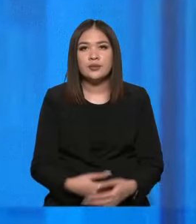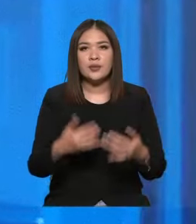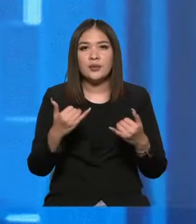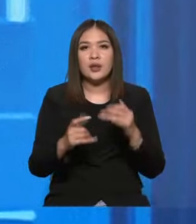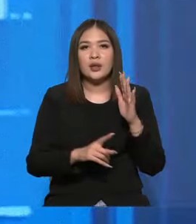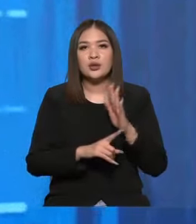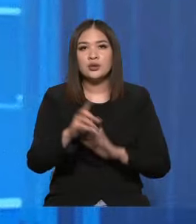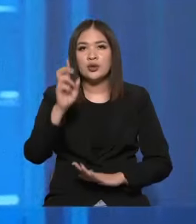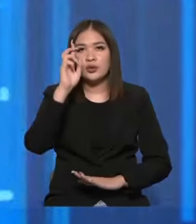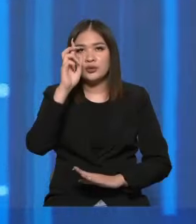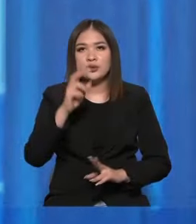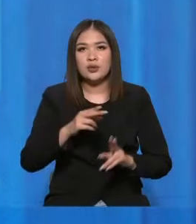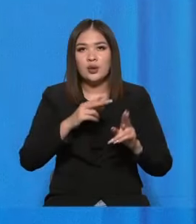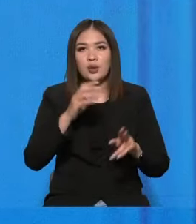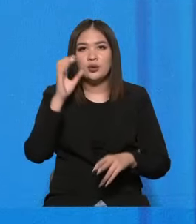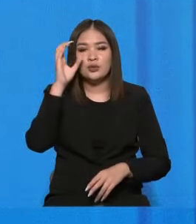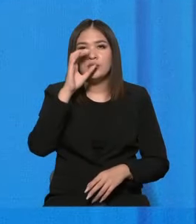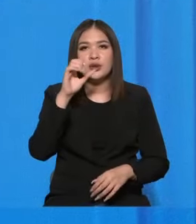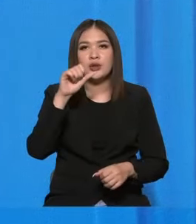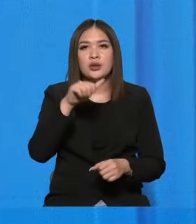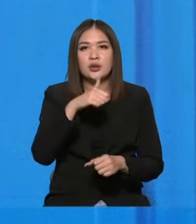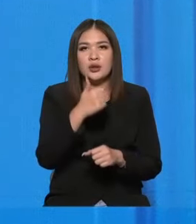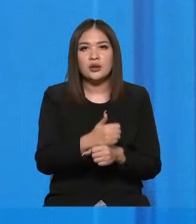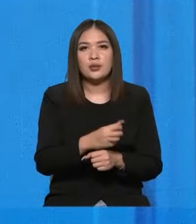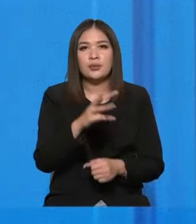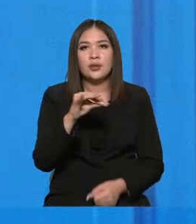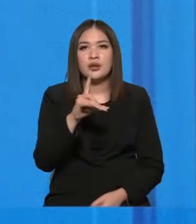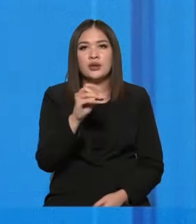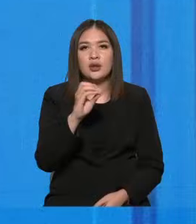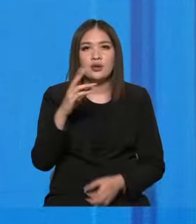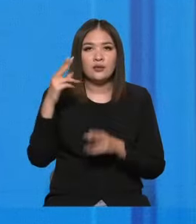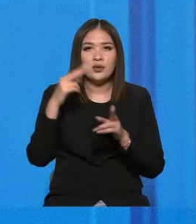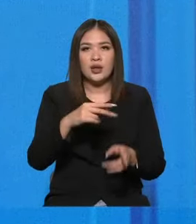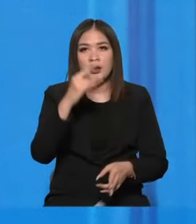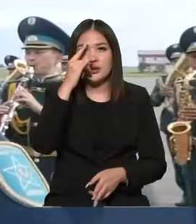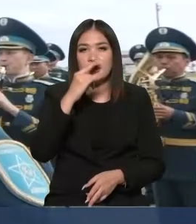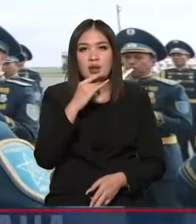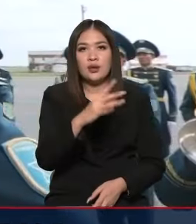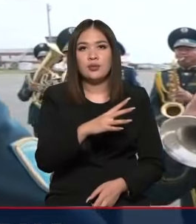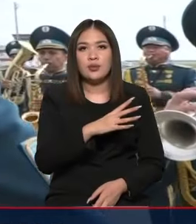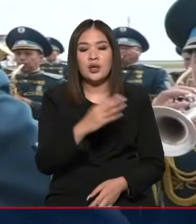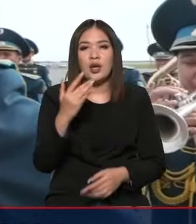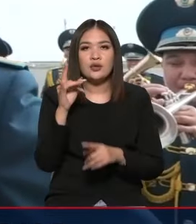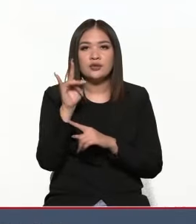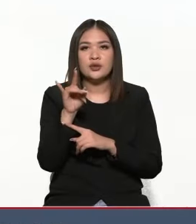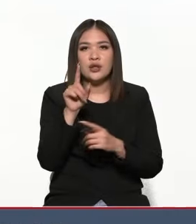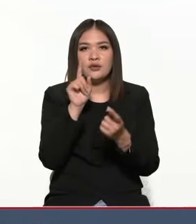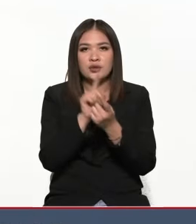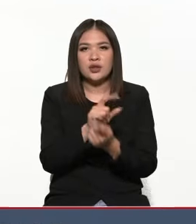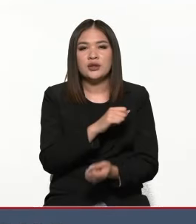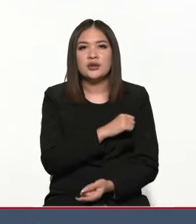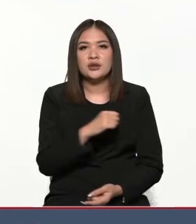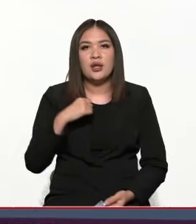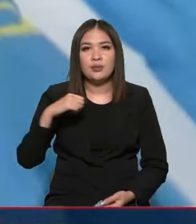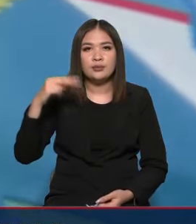Сегодня начался государственный визит узбекского лидера Шавхата Мирзиёева в Казахстан. Его в столичном аэропорту встретил лично